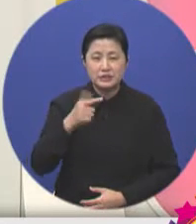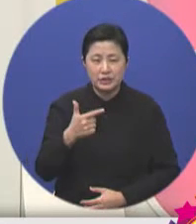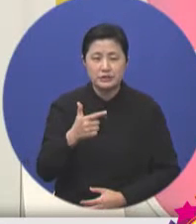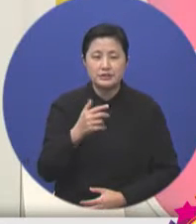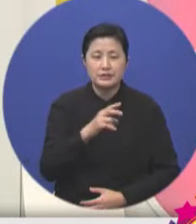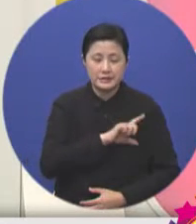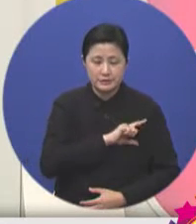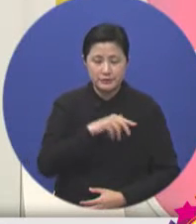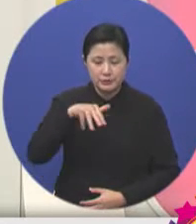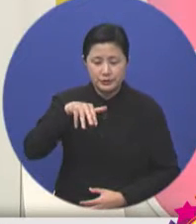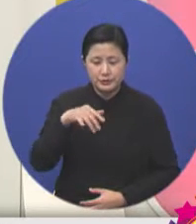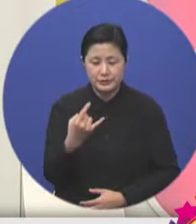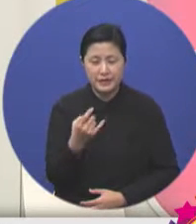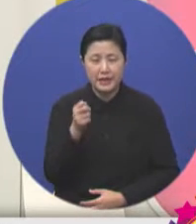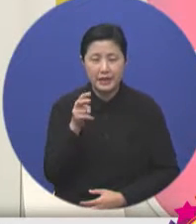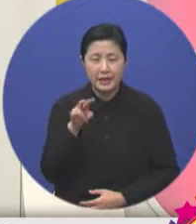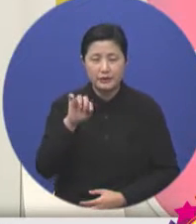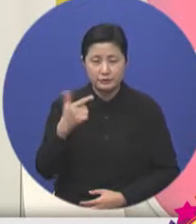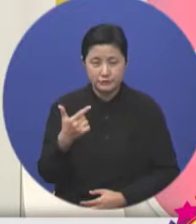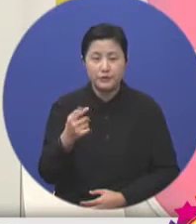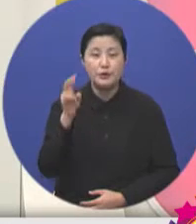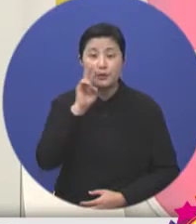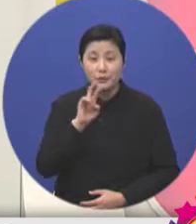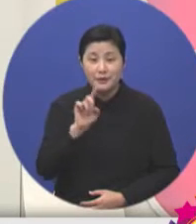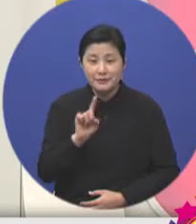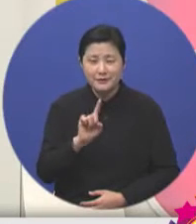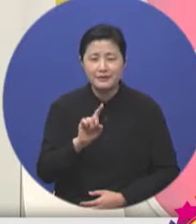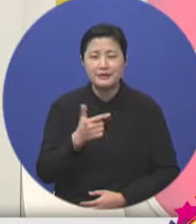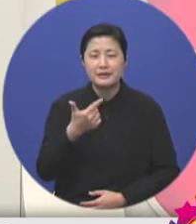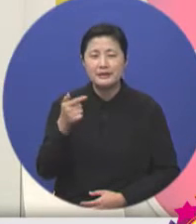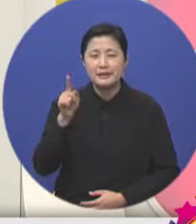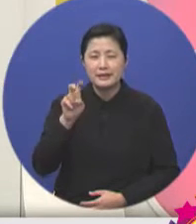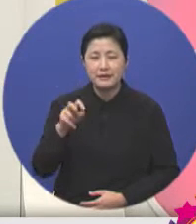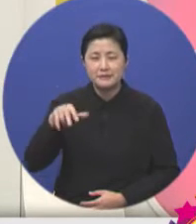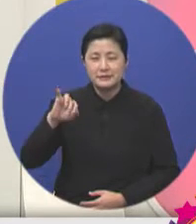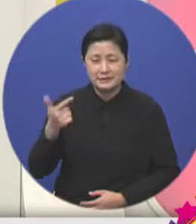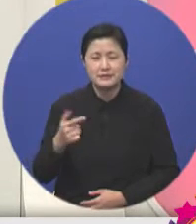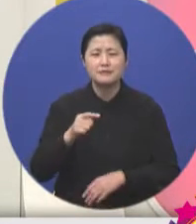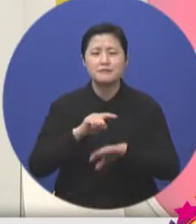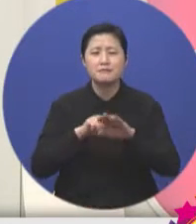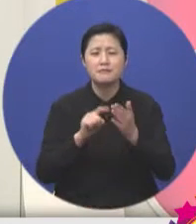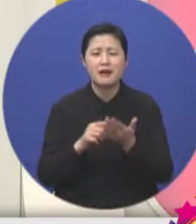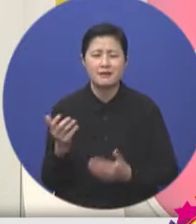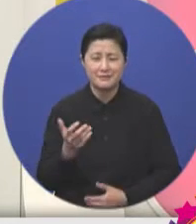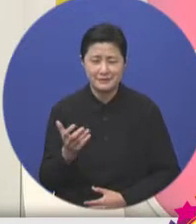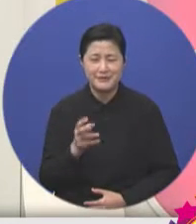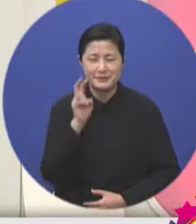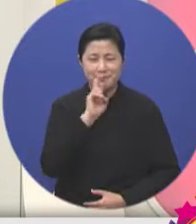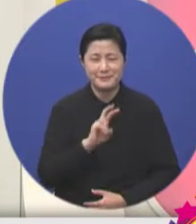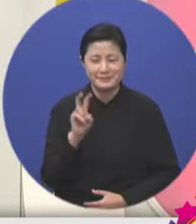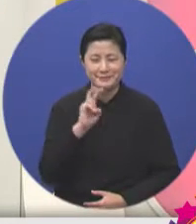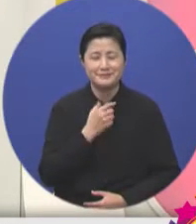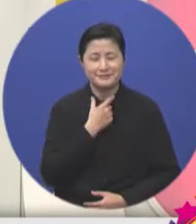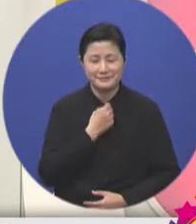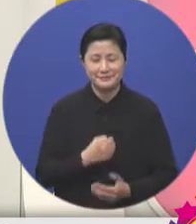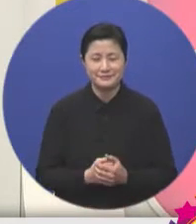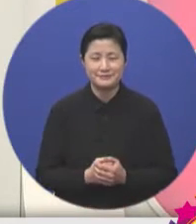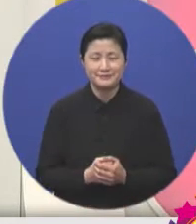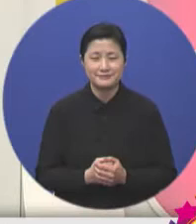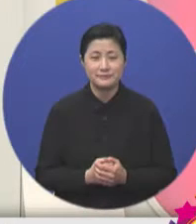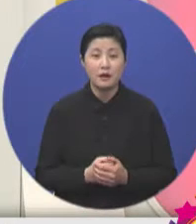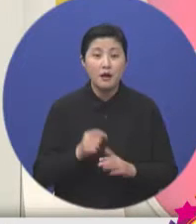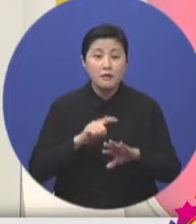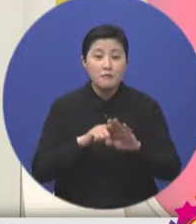최예순. 최예순. 노래는 남진 노래. 남진 가슴 아프게. 노래. 가슴 아프게. 네. 어머니, 가슴